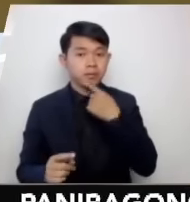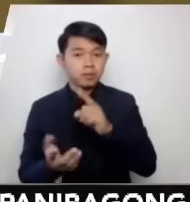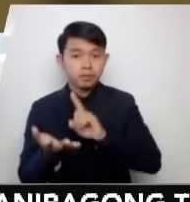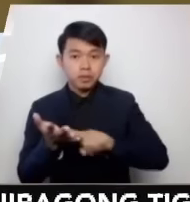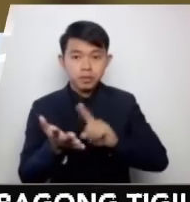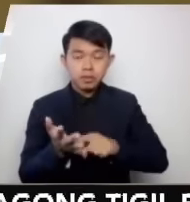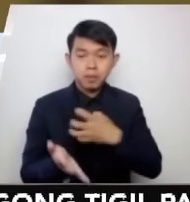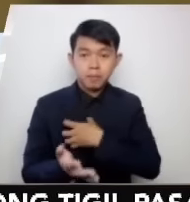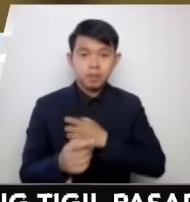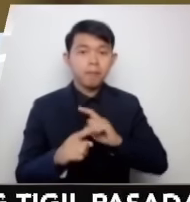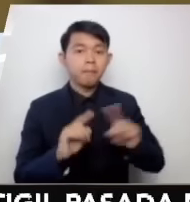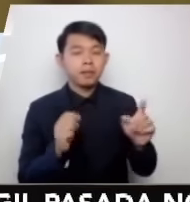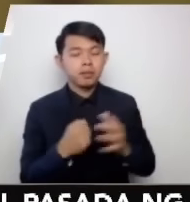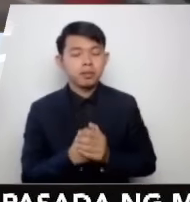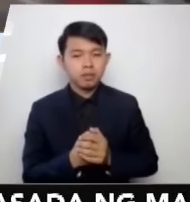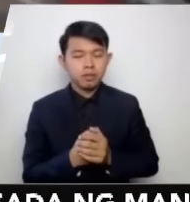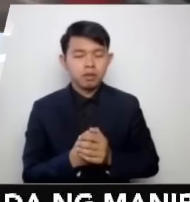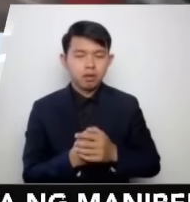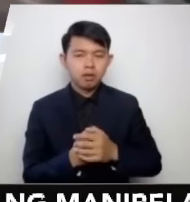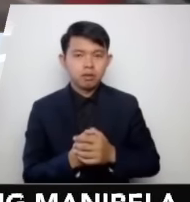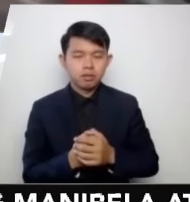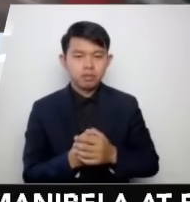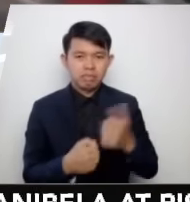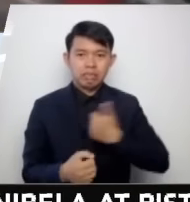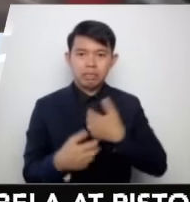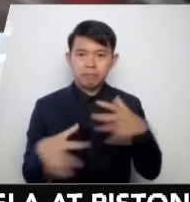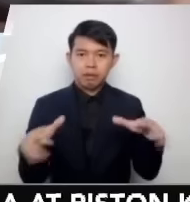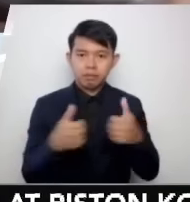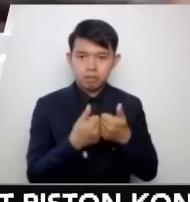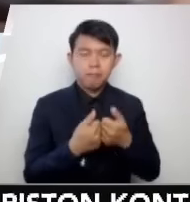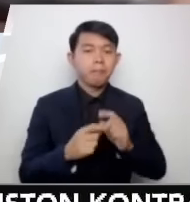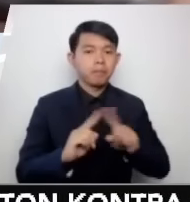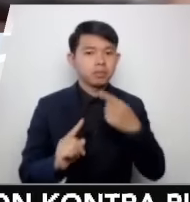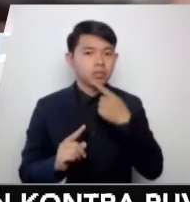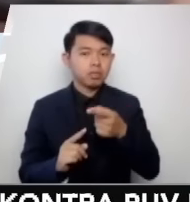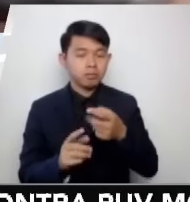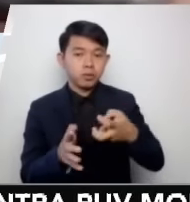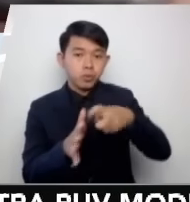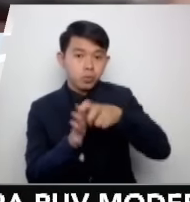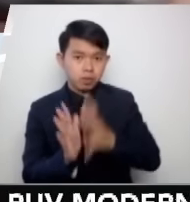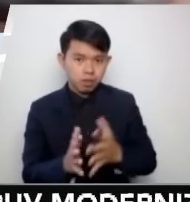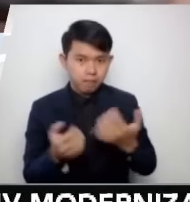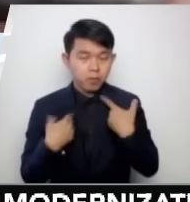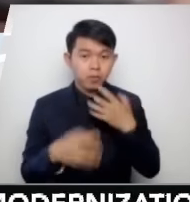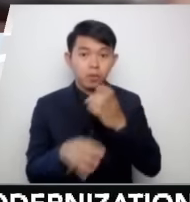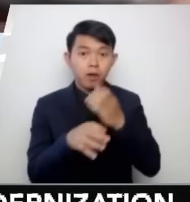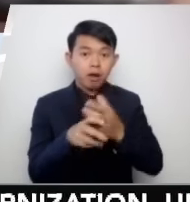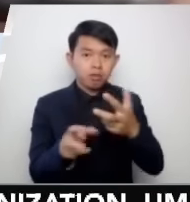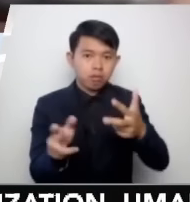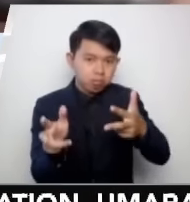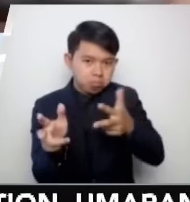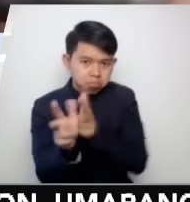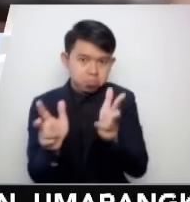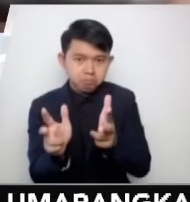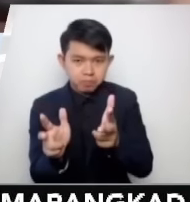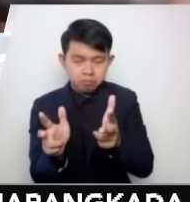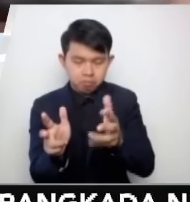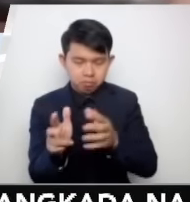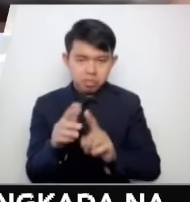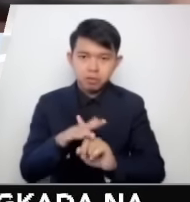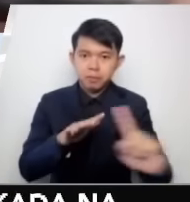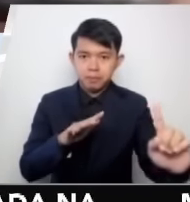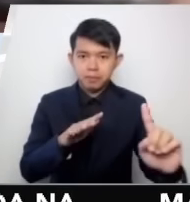ng babaeng angkas ni John Mark, meron daw pumitik. Yun yung unang sinabi niya na